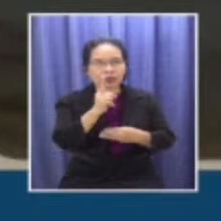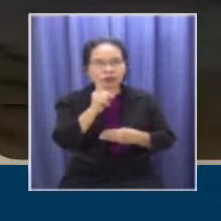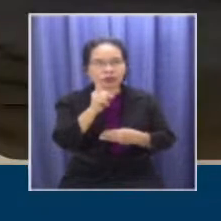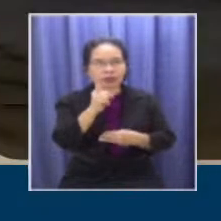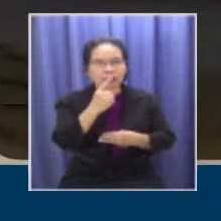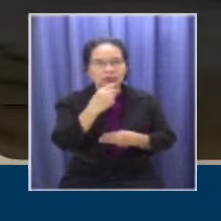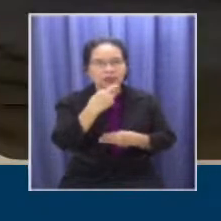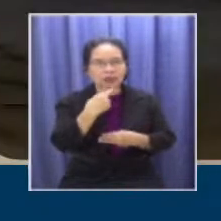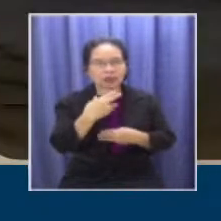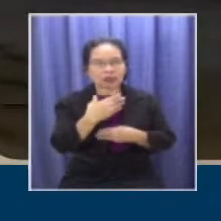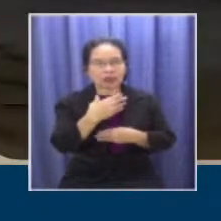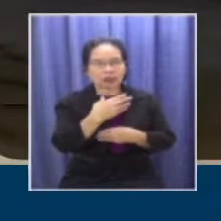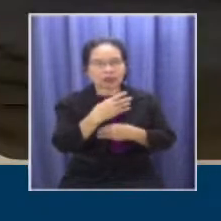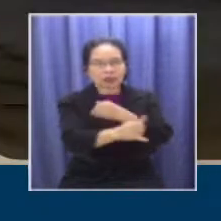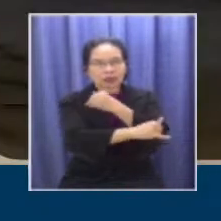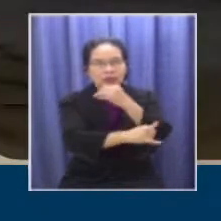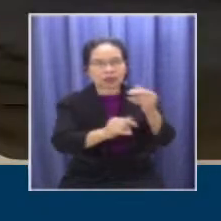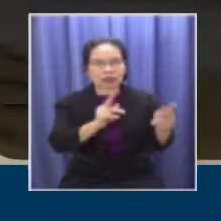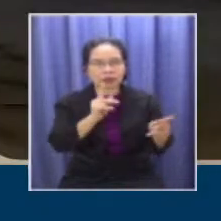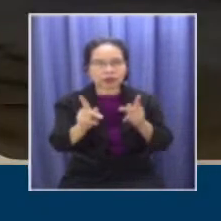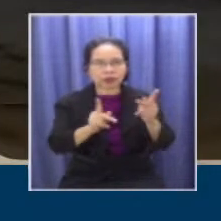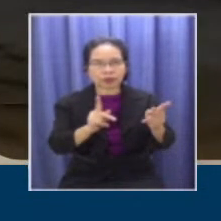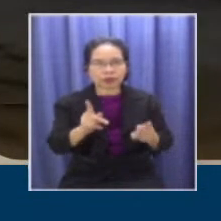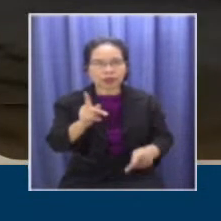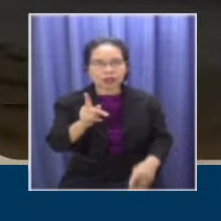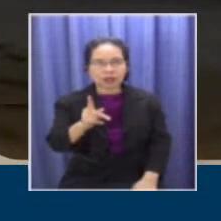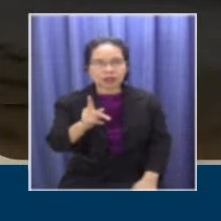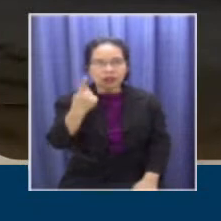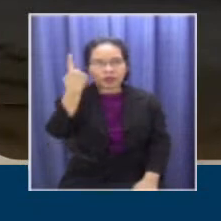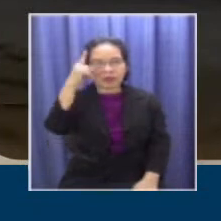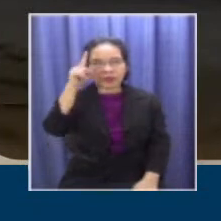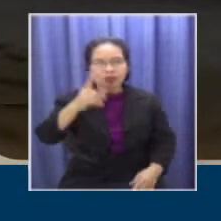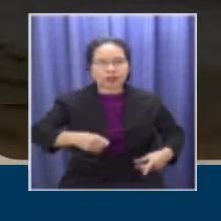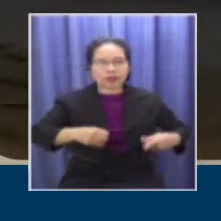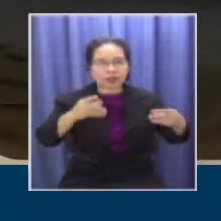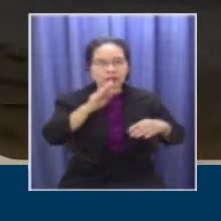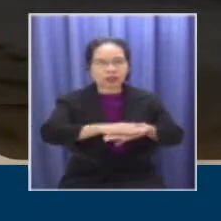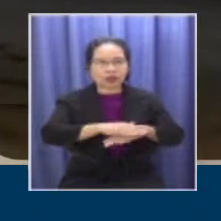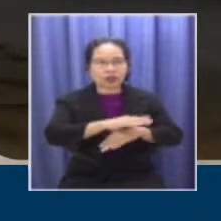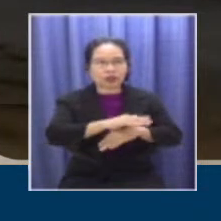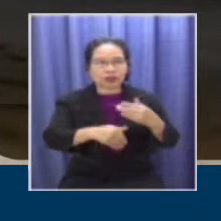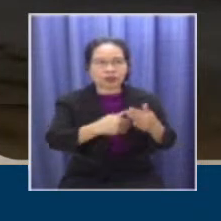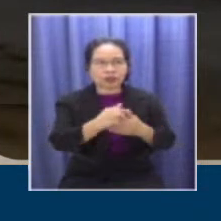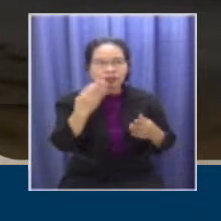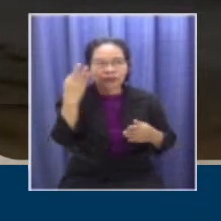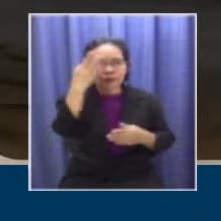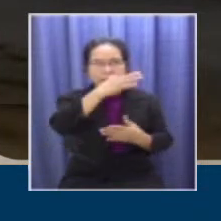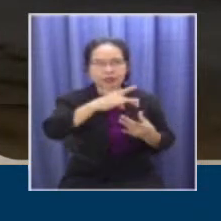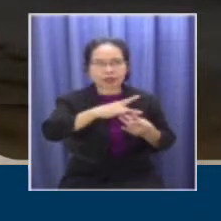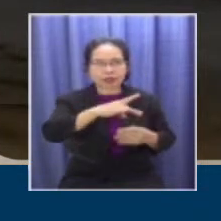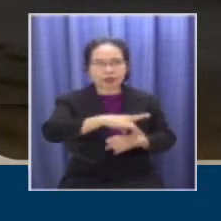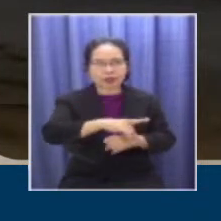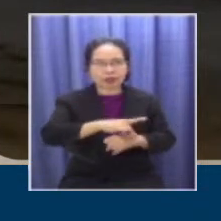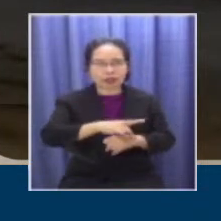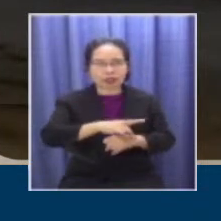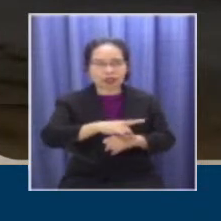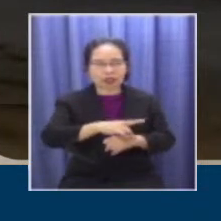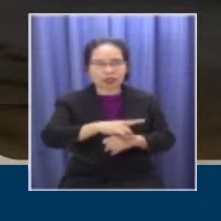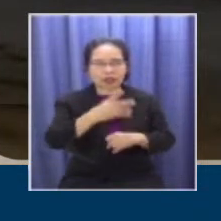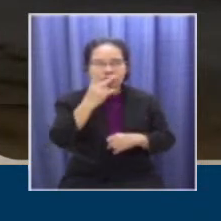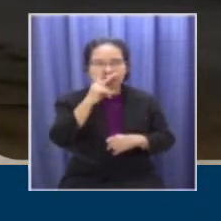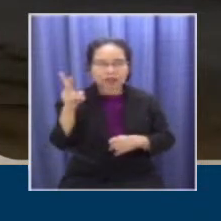hene na wɔn betumi atena wɔma yɛnken kana asomafo no nyuma etidu nson ankyemu aduonu